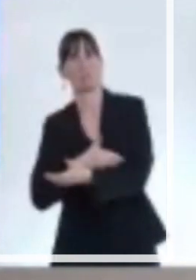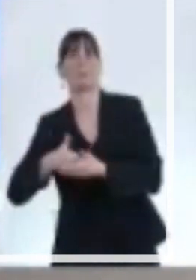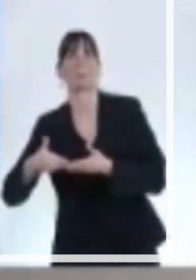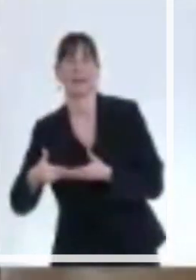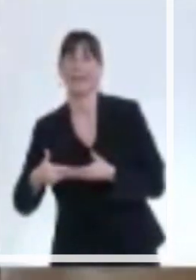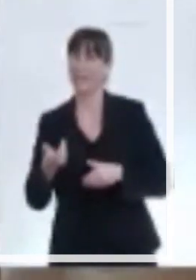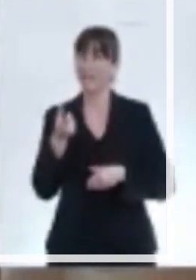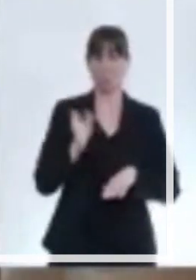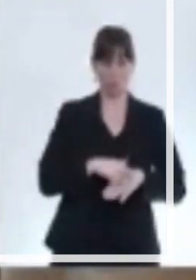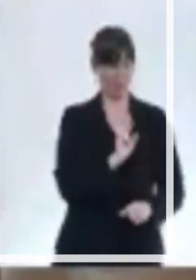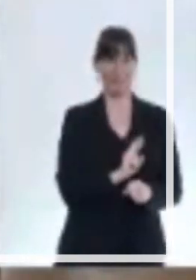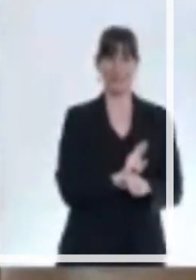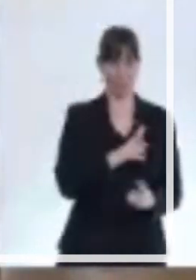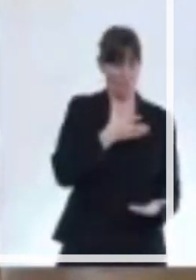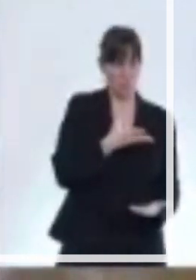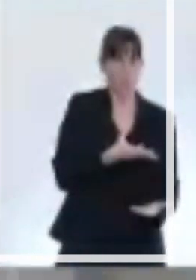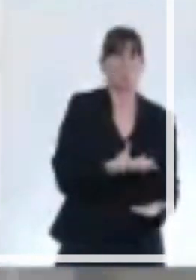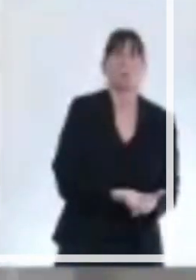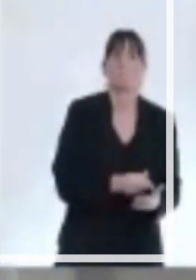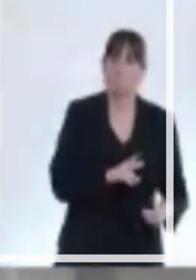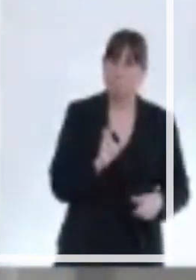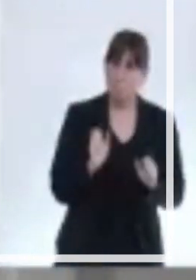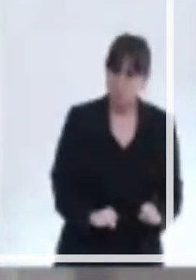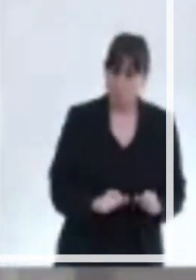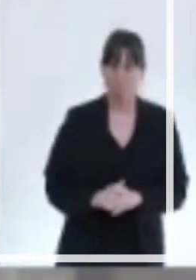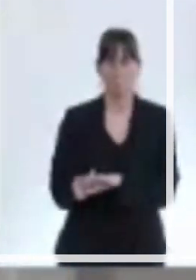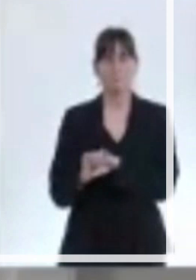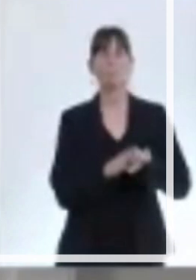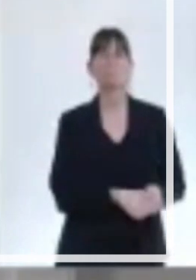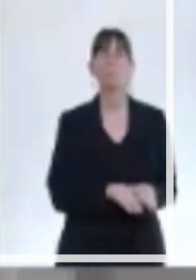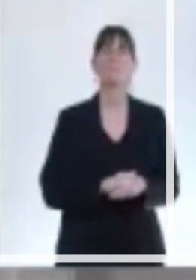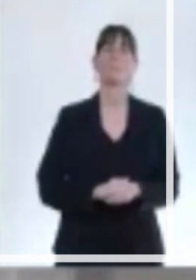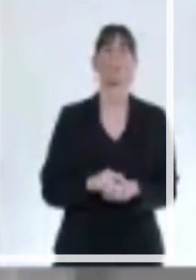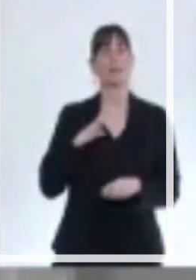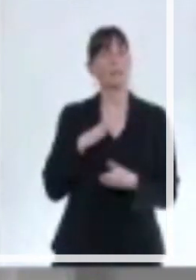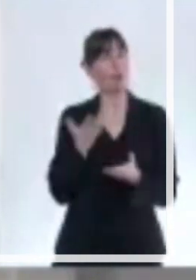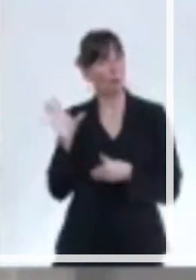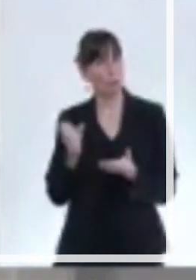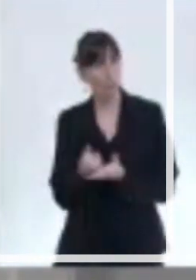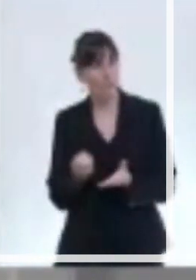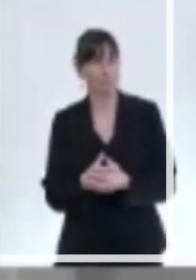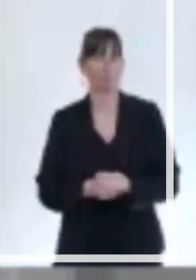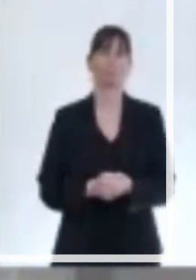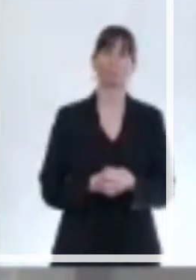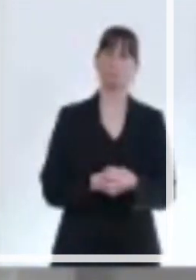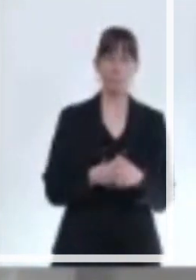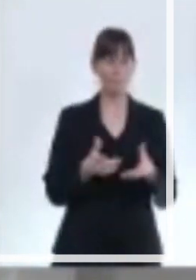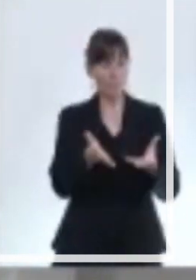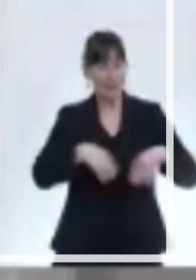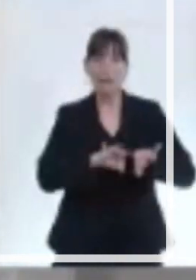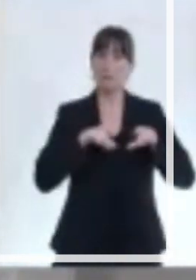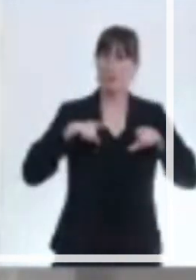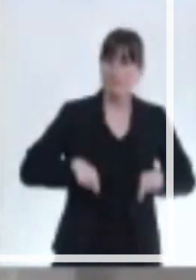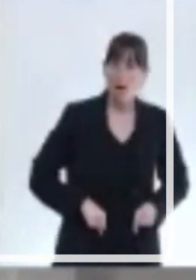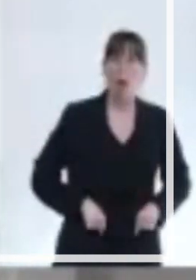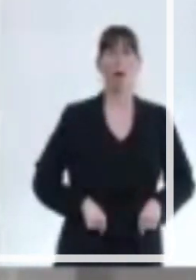infinies de nouvelles difficultés se sont fait jour qui concernent aussi bien l'état que les collectivités qui tente de nous venir en aide